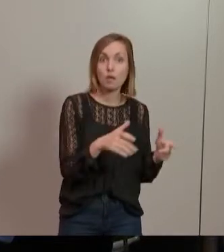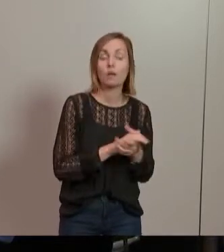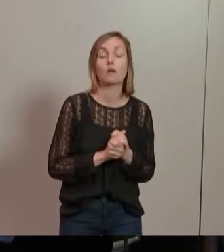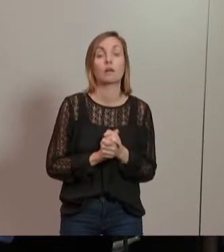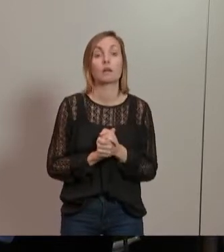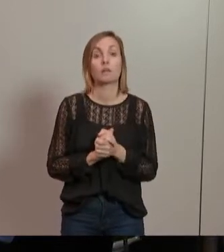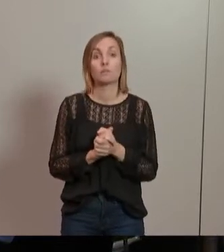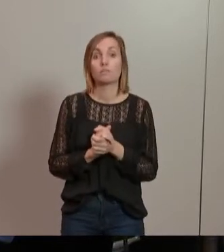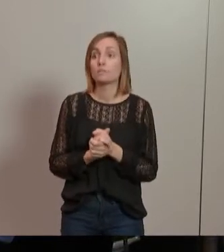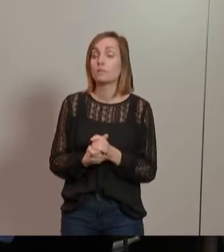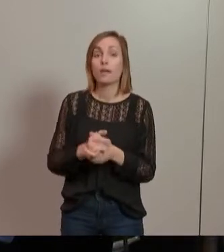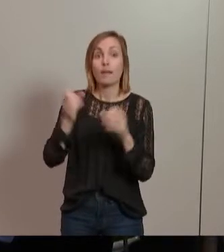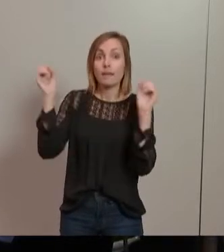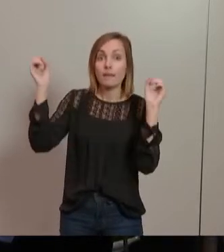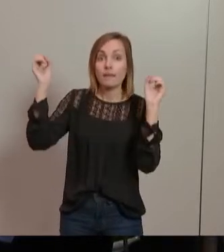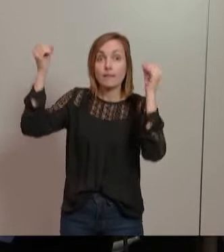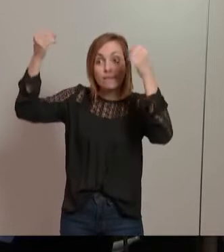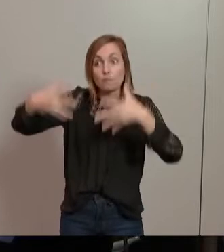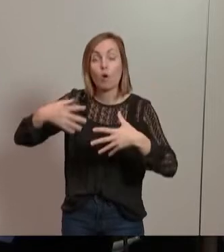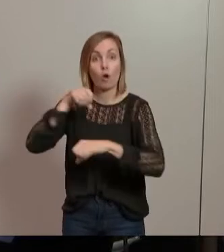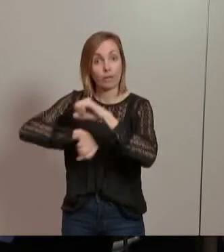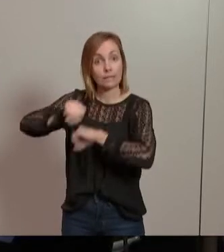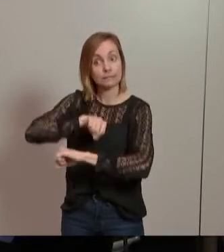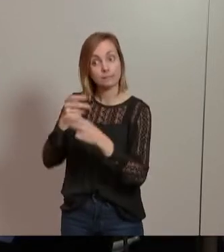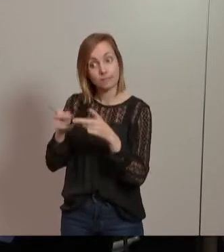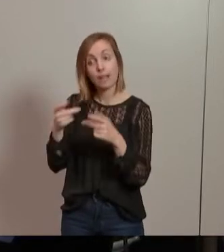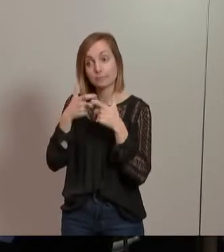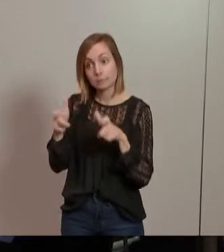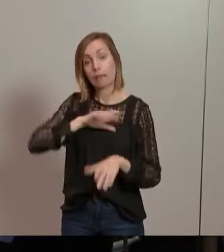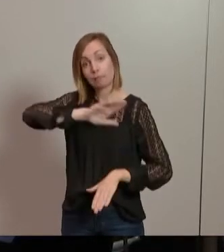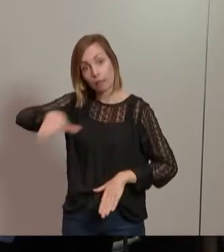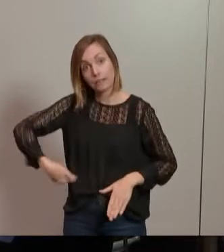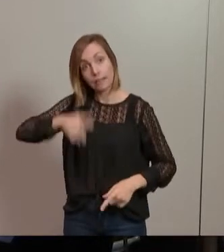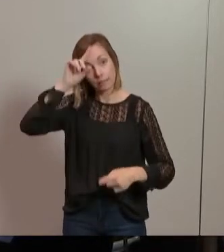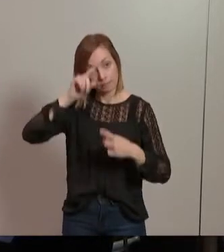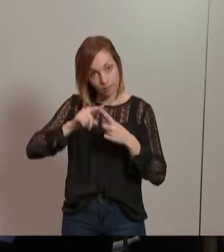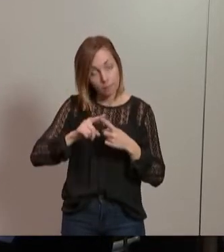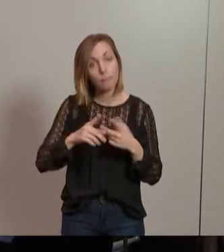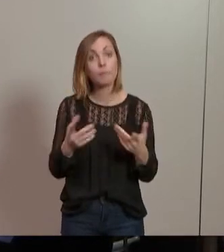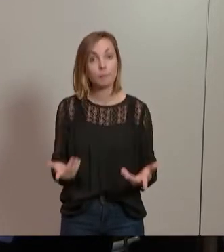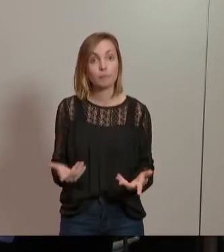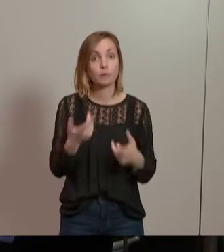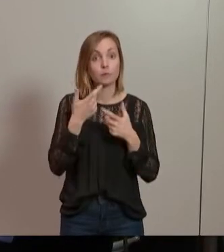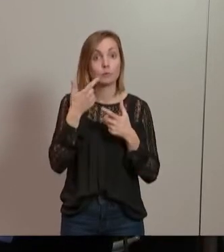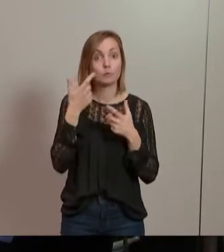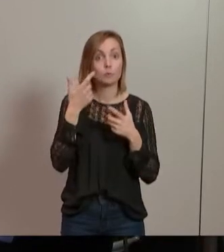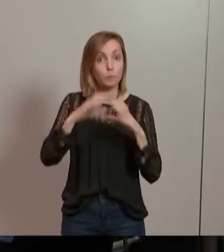l'accessibilité aux événements qui sont organisés par la ville. Et enfin, il y a un dernier volet, une dernière thématique sur la communication.